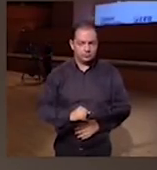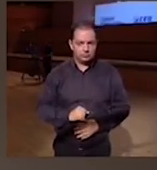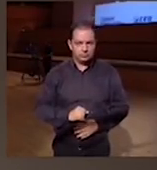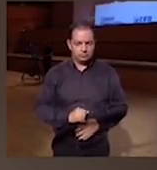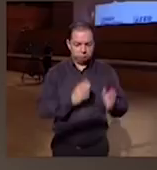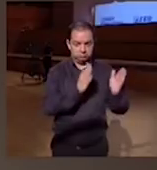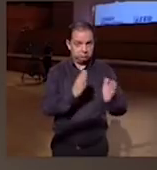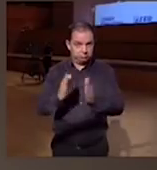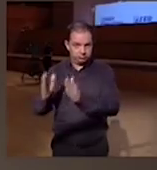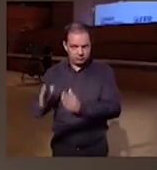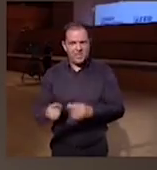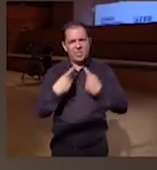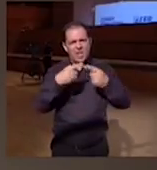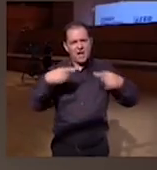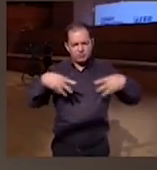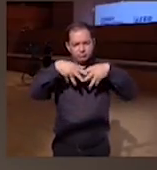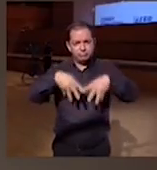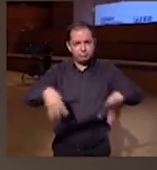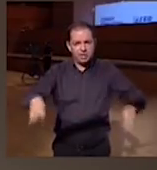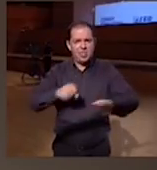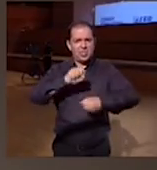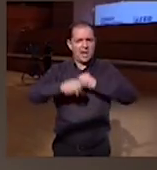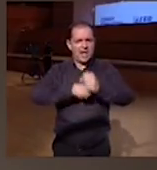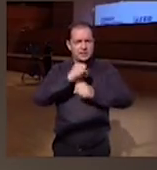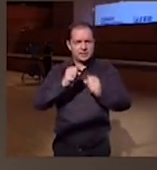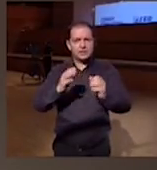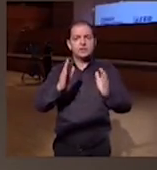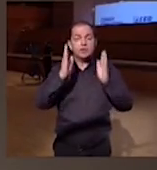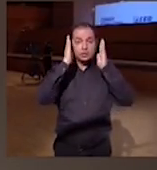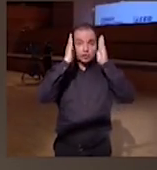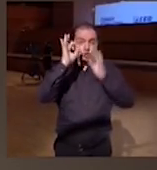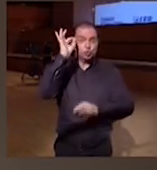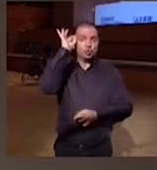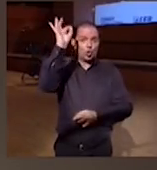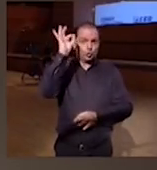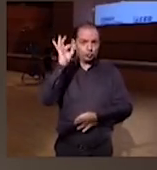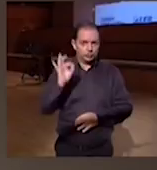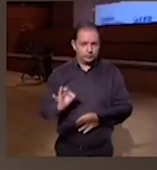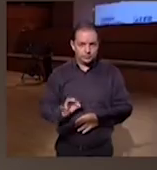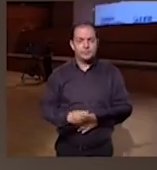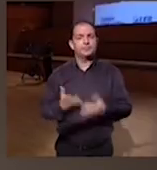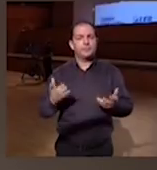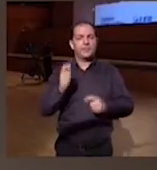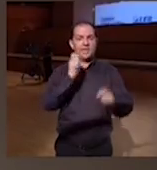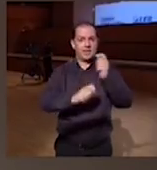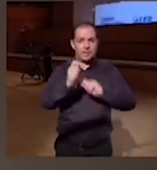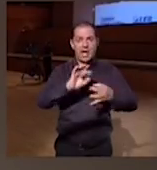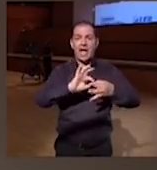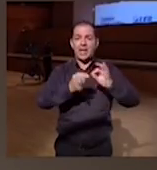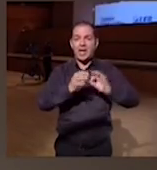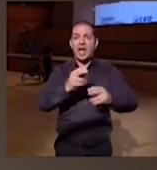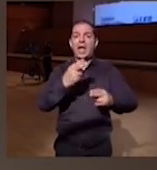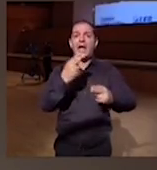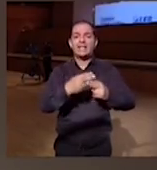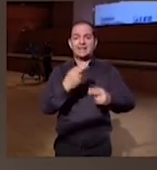Εξειδικεύεται δε με μια σειρά δράσεων που δίνουν έμφαση στους εξής στόχους. Δημιουργία